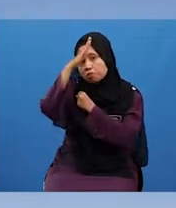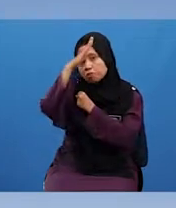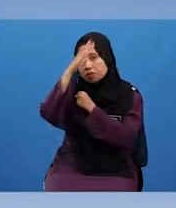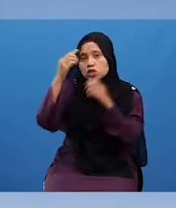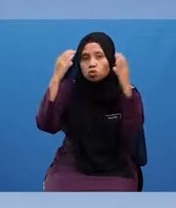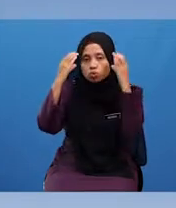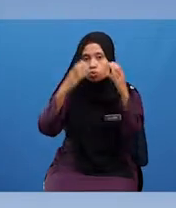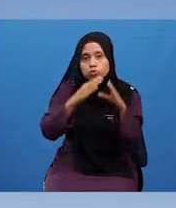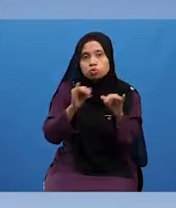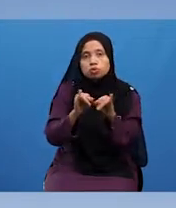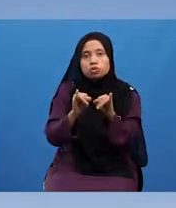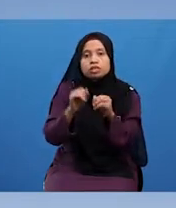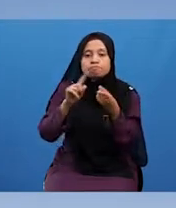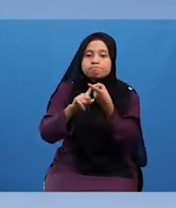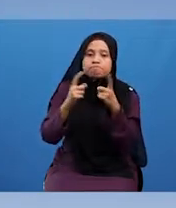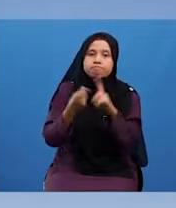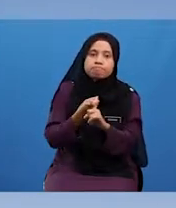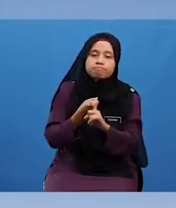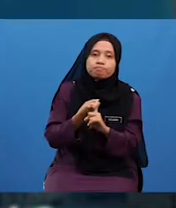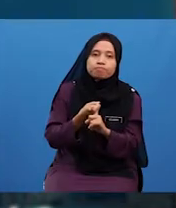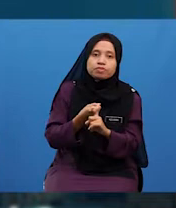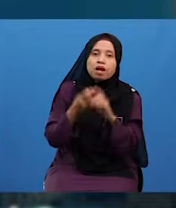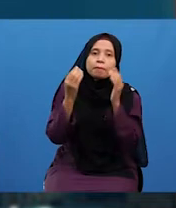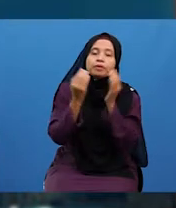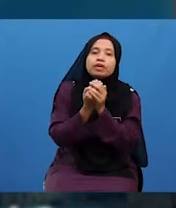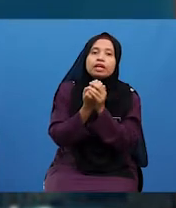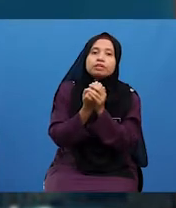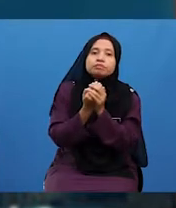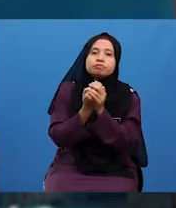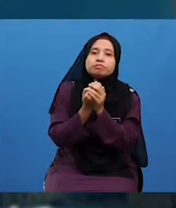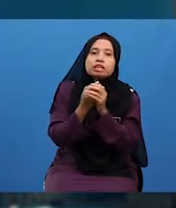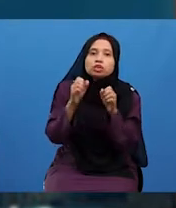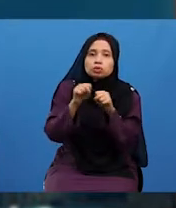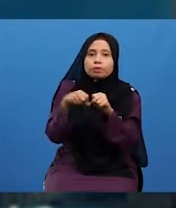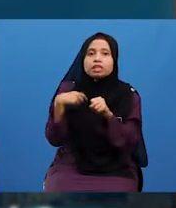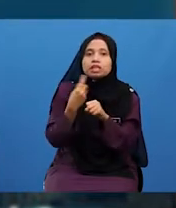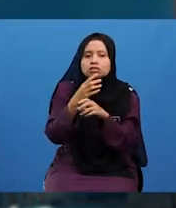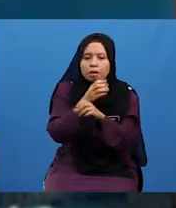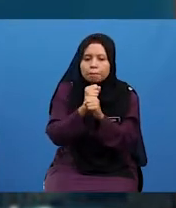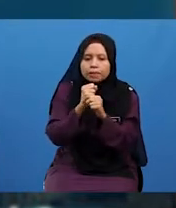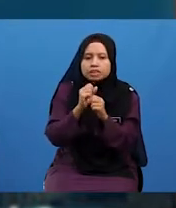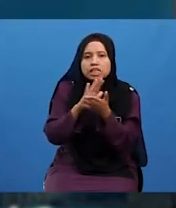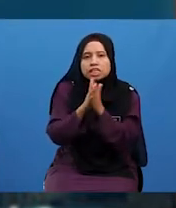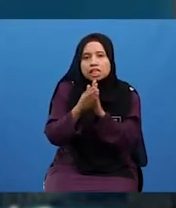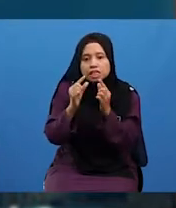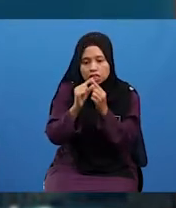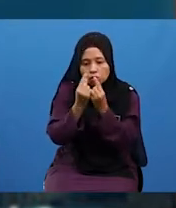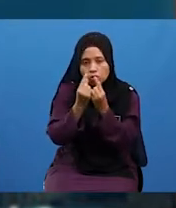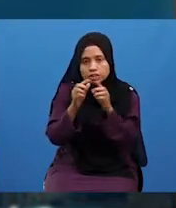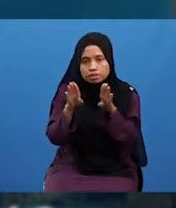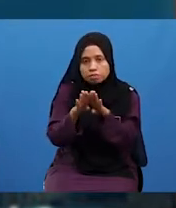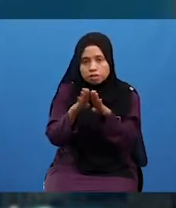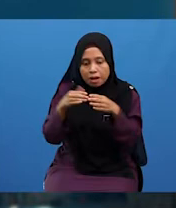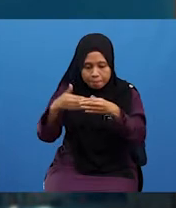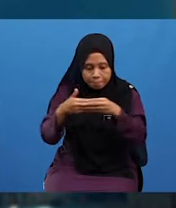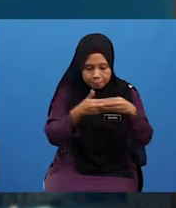bapa, guru juga kawan-kawan. Berdoalah agar kita dapat menjadikan Al-Quran